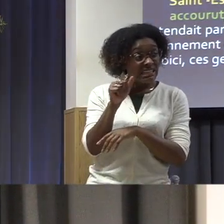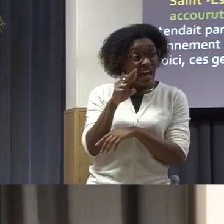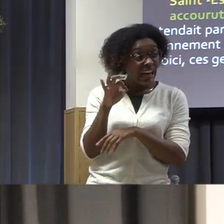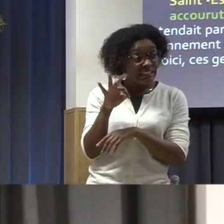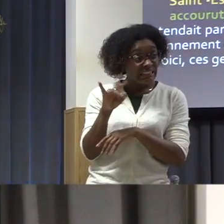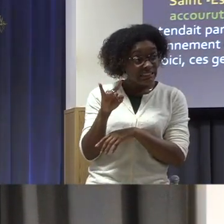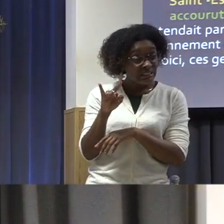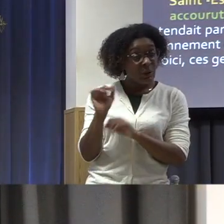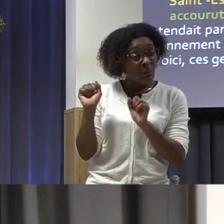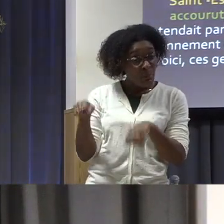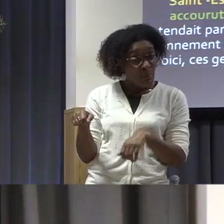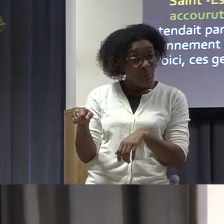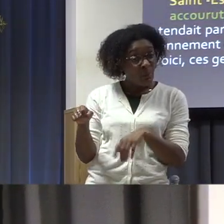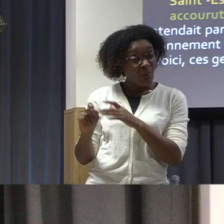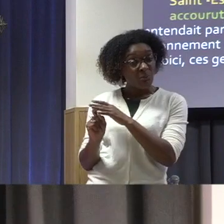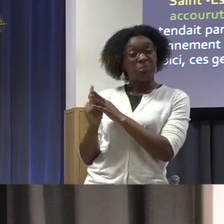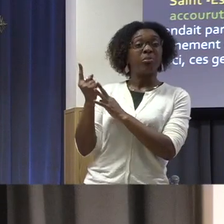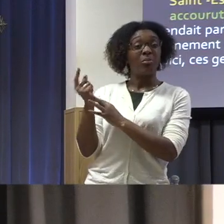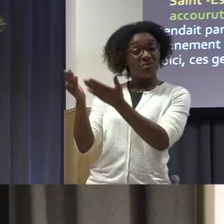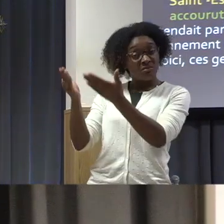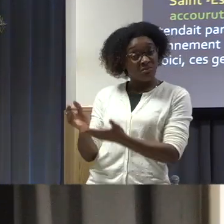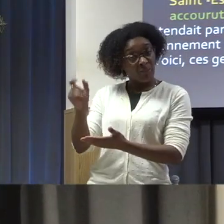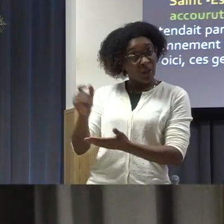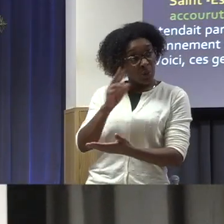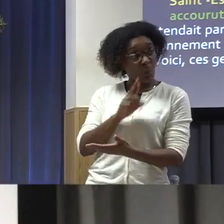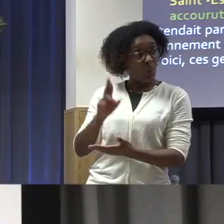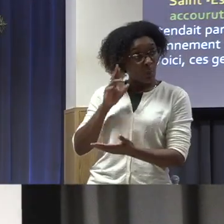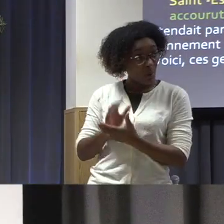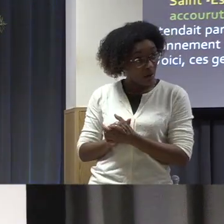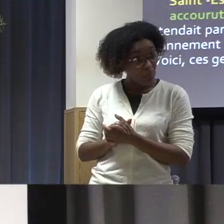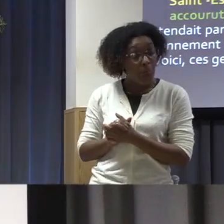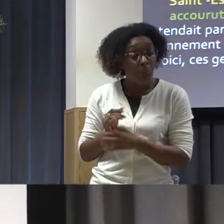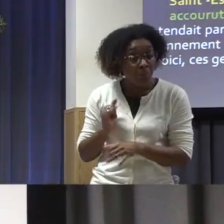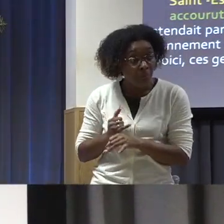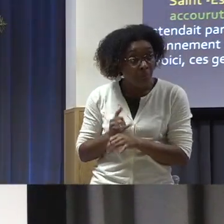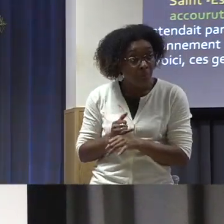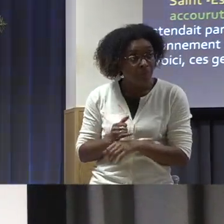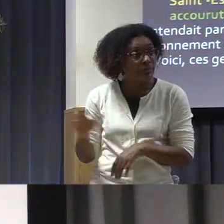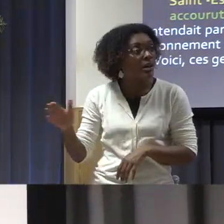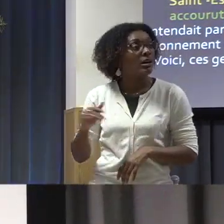jésus à désarmer nathanaël avec une parole de connaissances